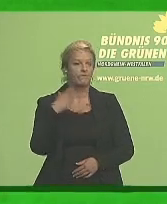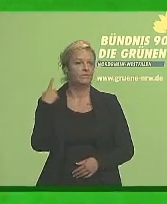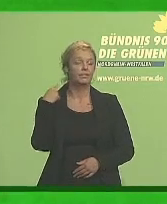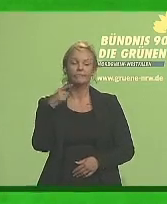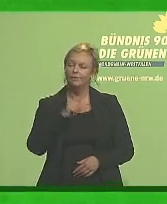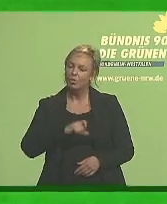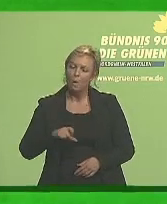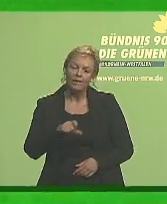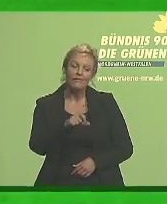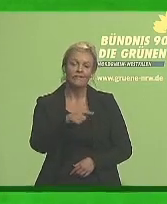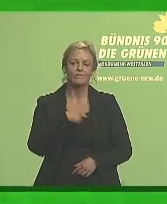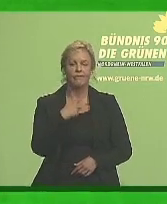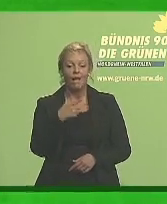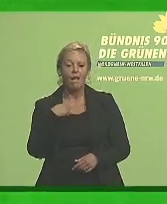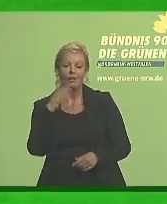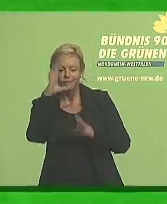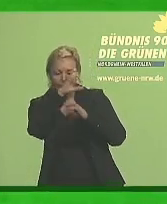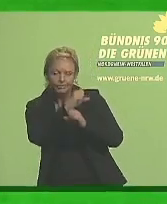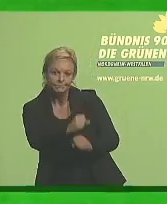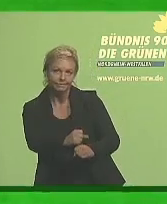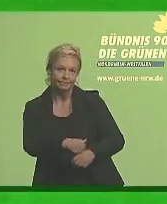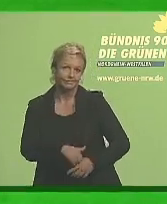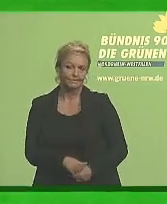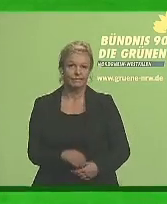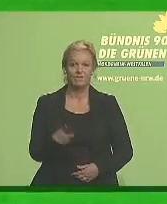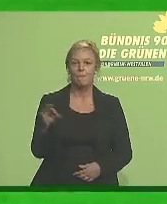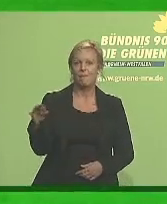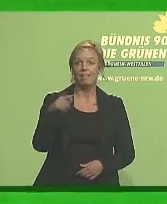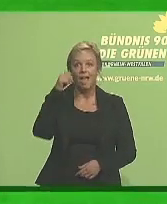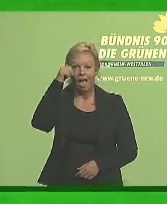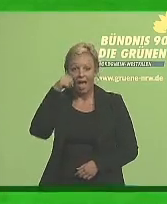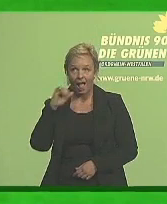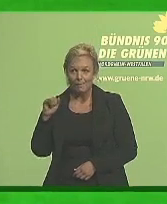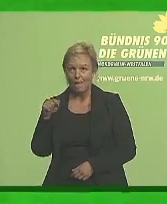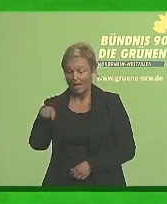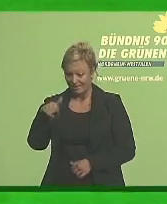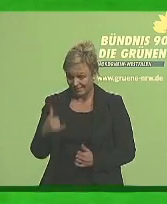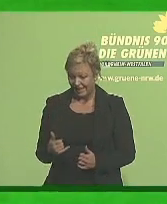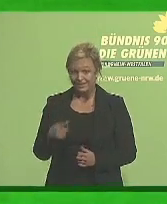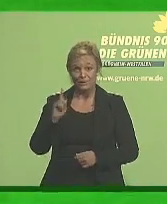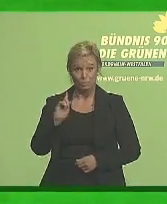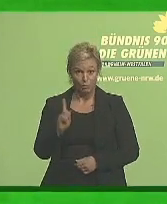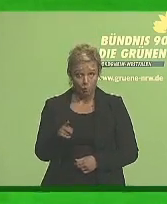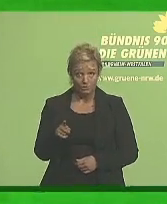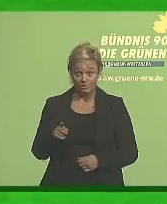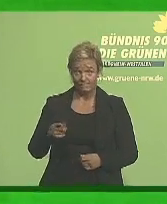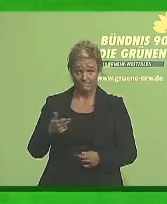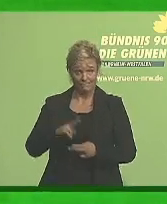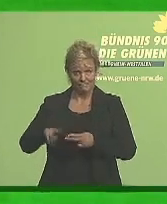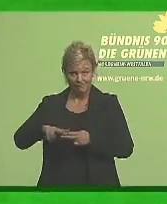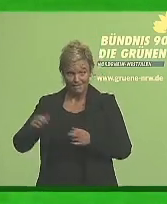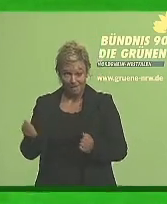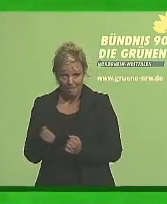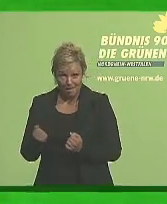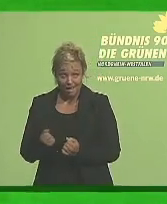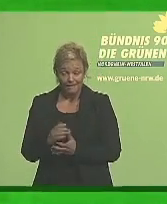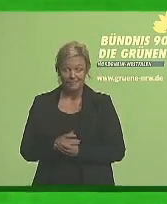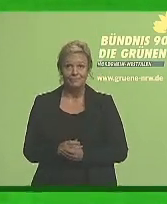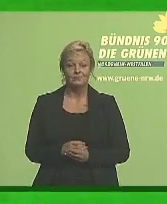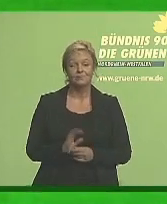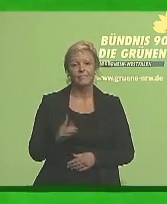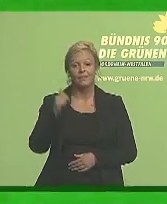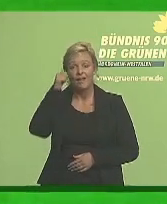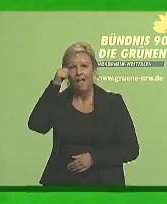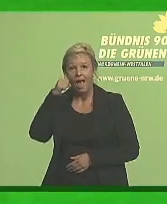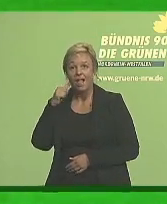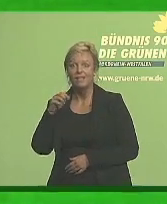vielem abgehalten, was der Peter Altmaier jetzt wieder gut machen soll. Ob er das macht, Altmaier ist ja schon irgendwie